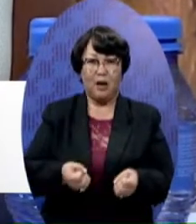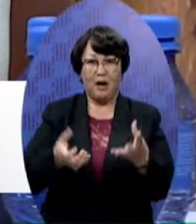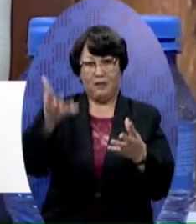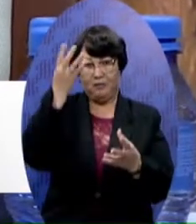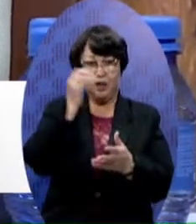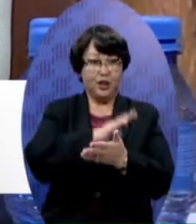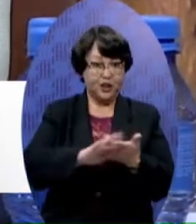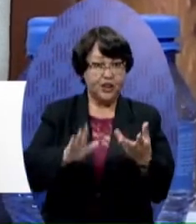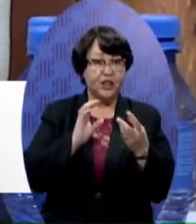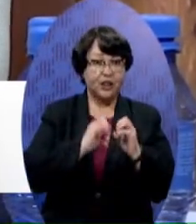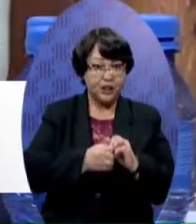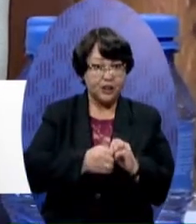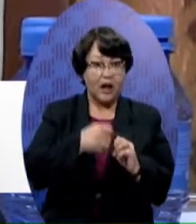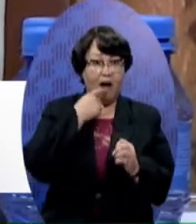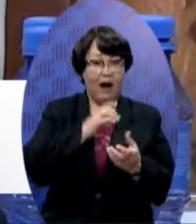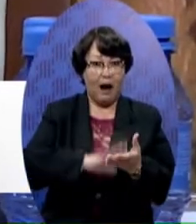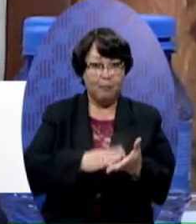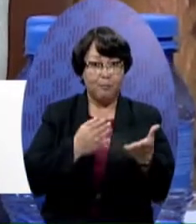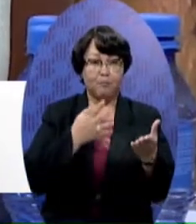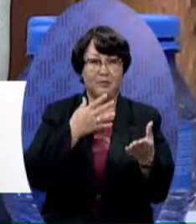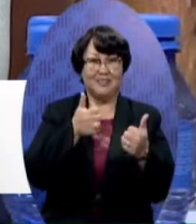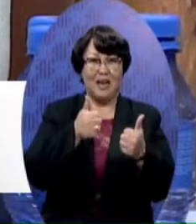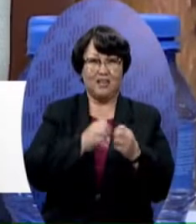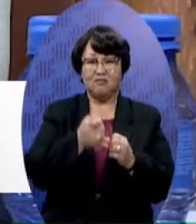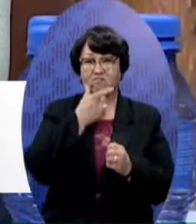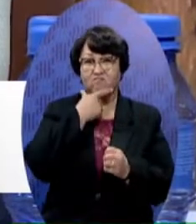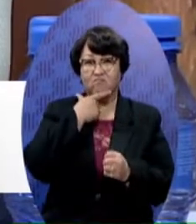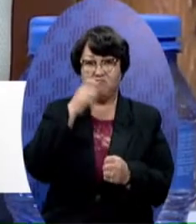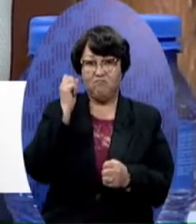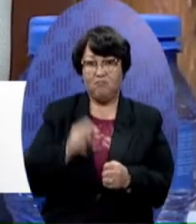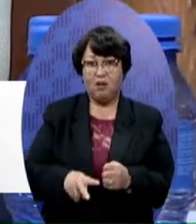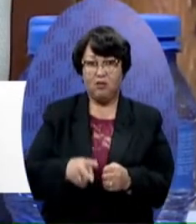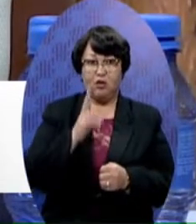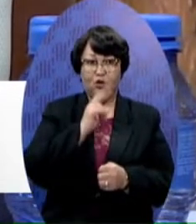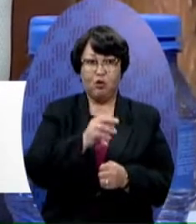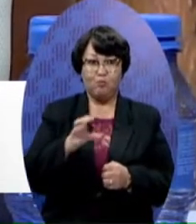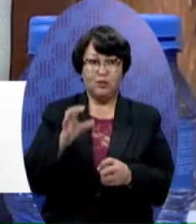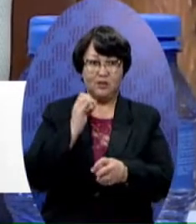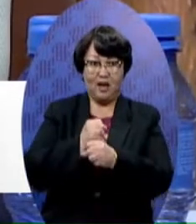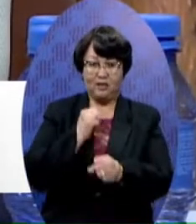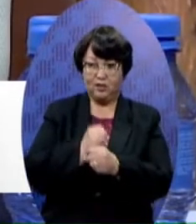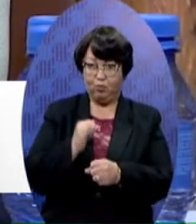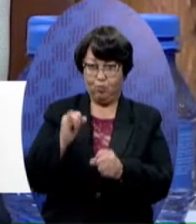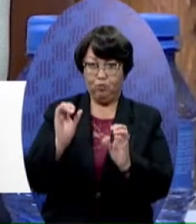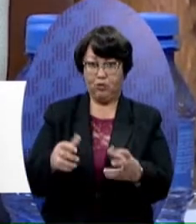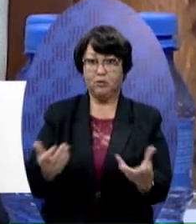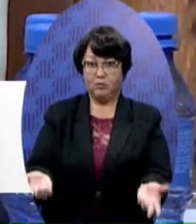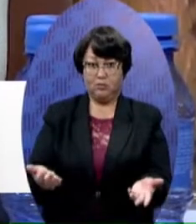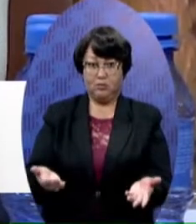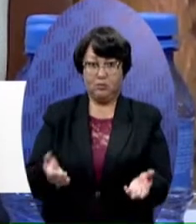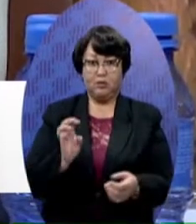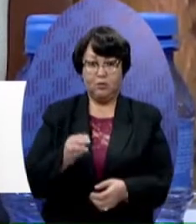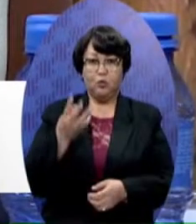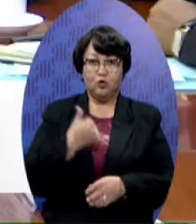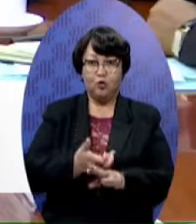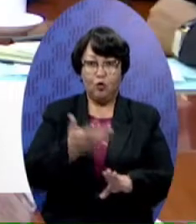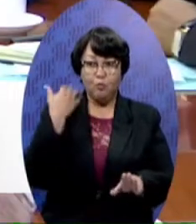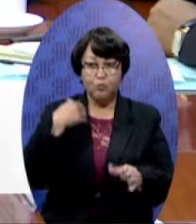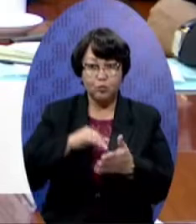гэж амлаад тэр нь олигтой болж чадахгүй бол энэ комиссийн ажилтаа их холбогдно. Тийм учраас тэрийг одоо